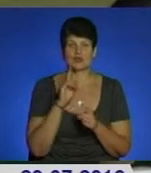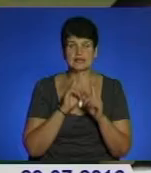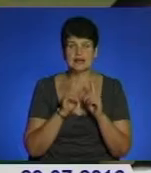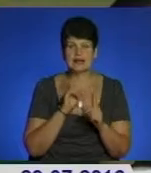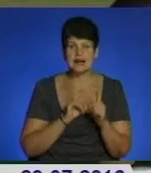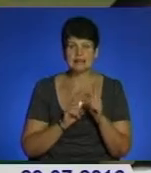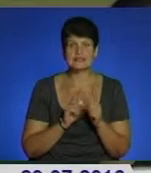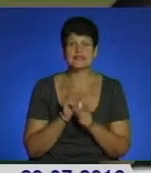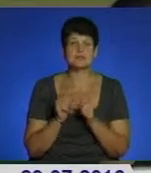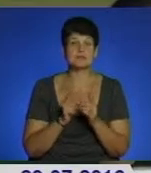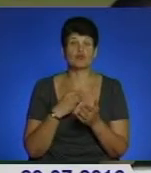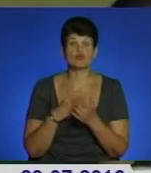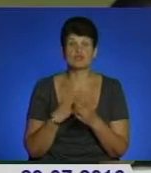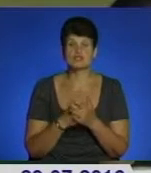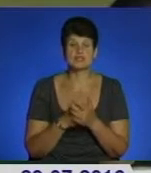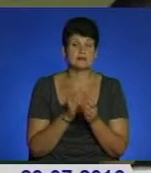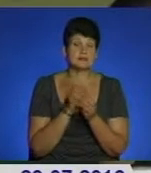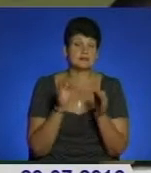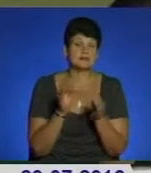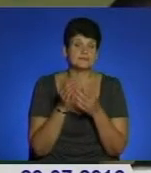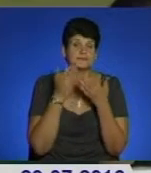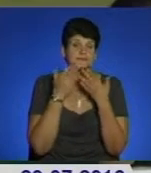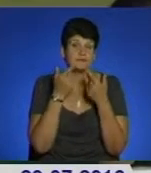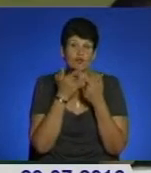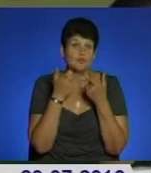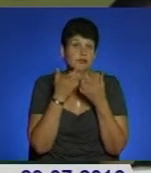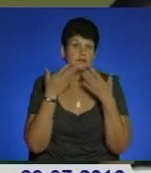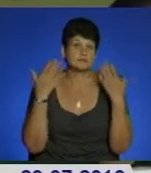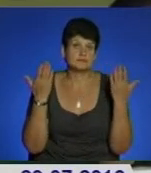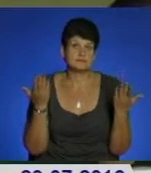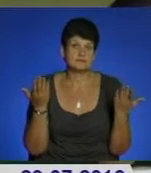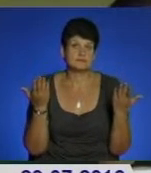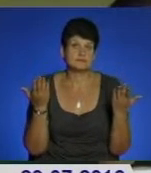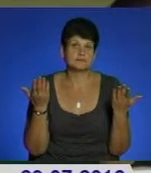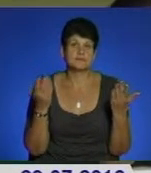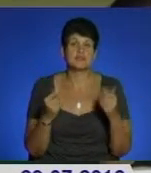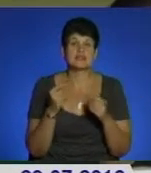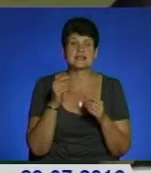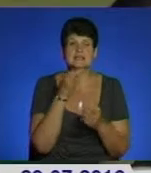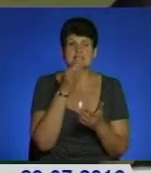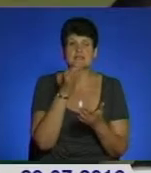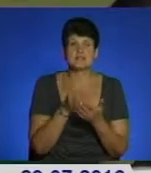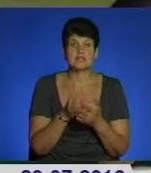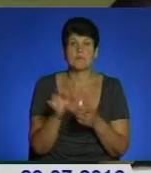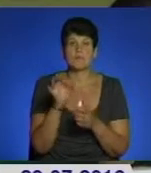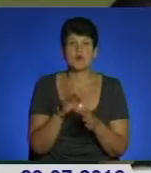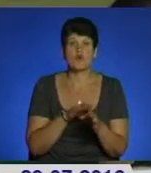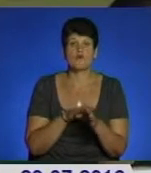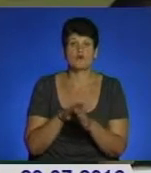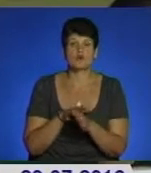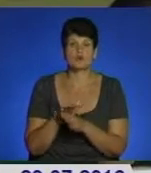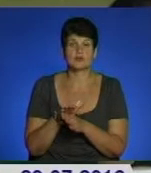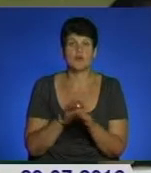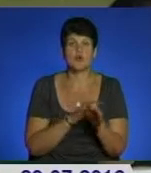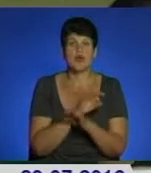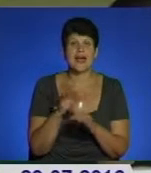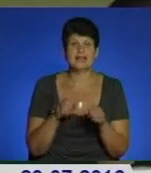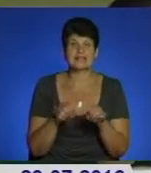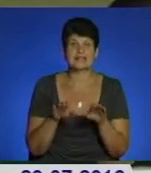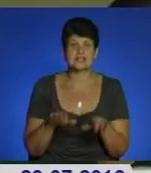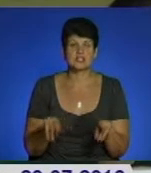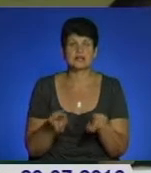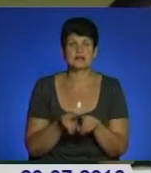бюджет взагалі жодної райадміністрації, жодної інформації знайти не вдалося. Звіти про виконання, звіти про проекти рішень